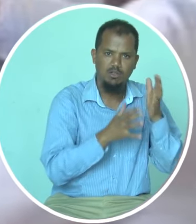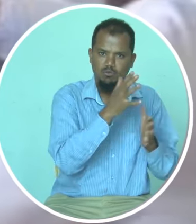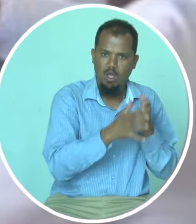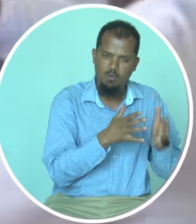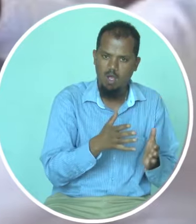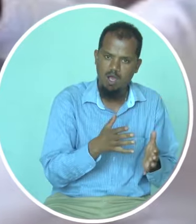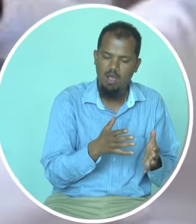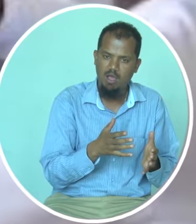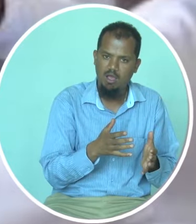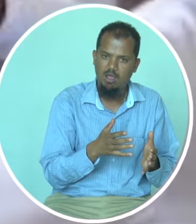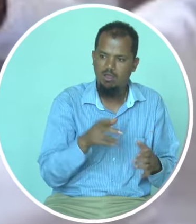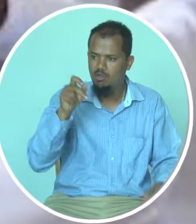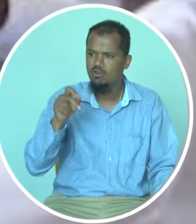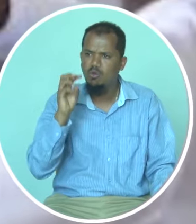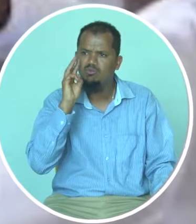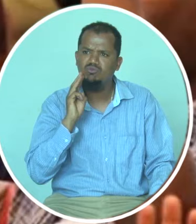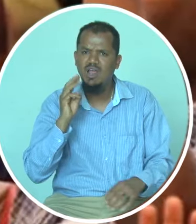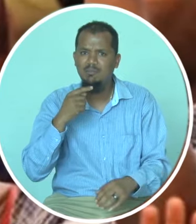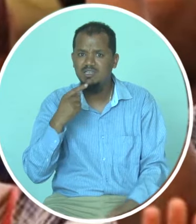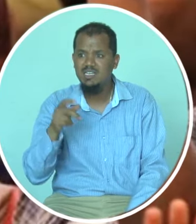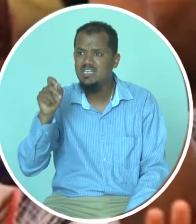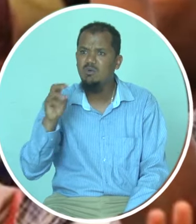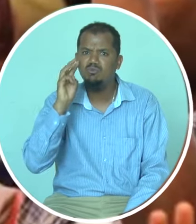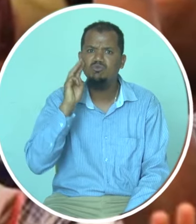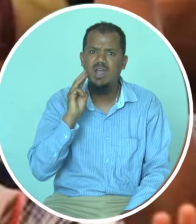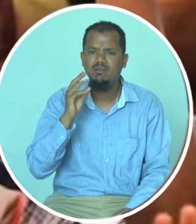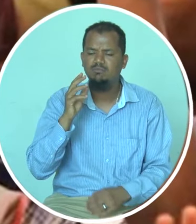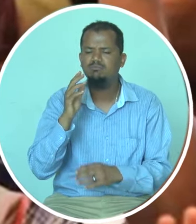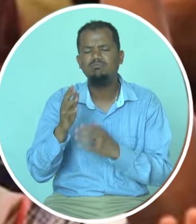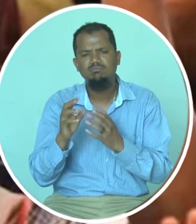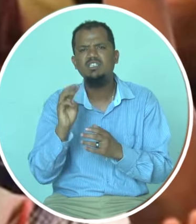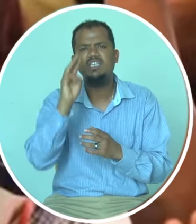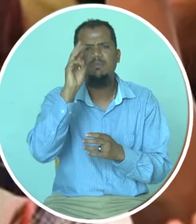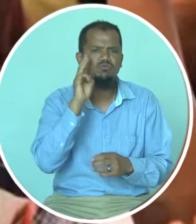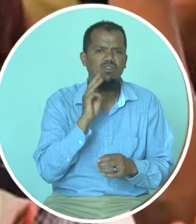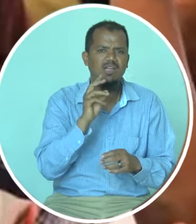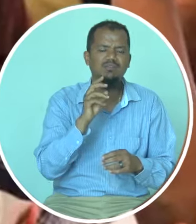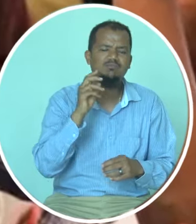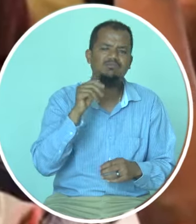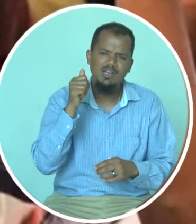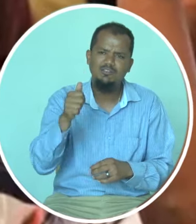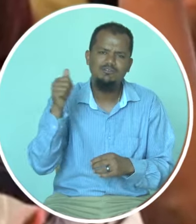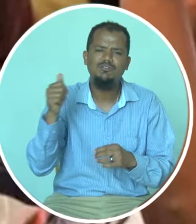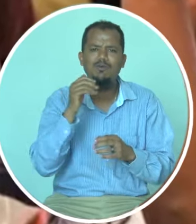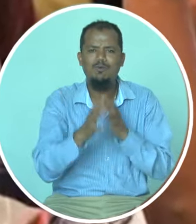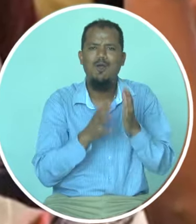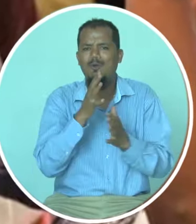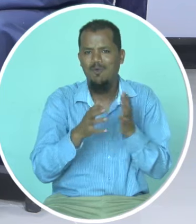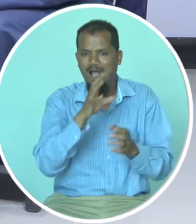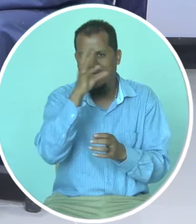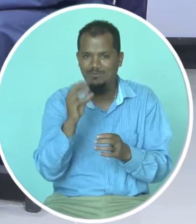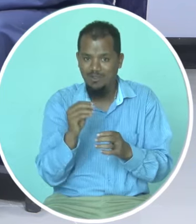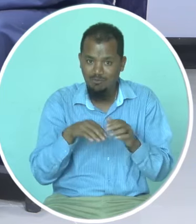የኬንያ ምልክት ቋንቋ ተብሎ ነው። ደቡብ ሱዳን ብንል እንኳን የደቡብ ሱዳን ምልክት ቋንቋ፣ ሰሜን ሱዳን ብንል የሰሜን ሱዳን ምልክት ቋንቋ። ስለዚህ አፍሪካ